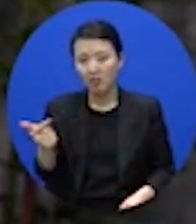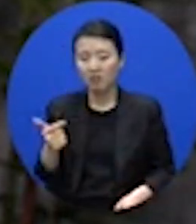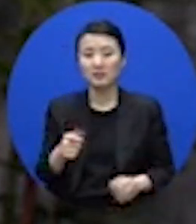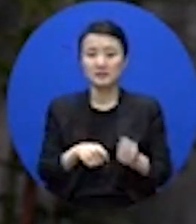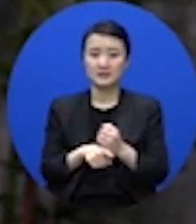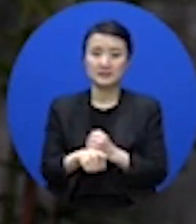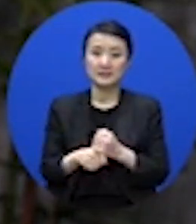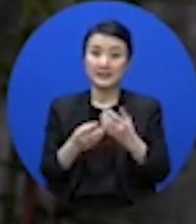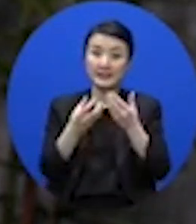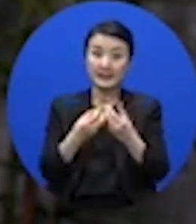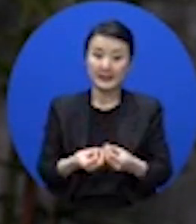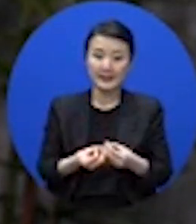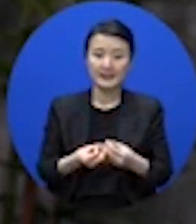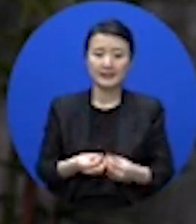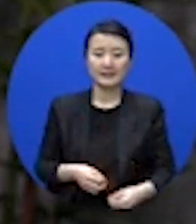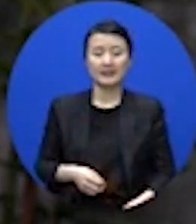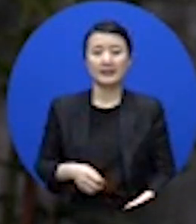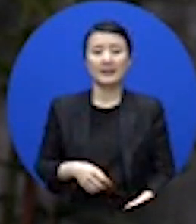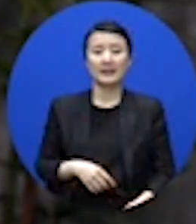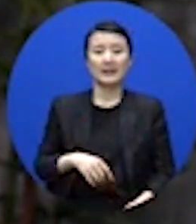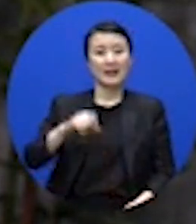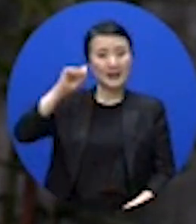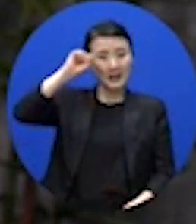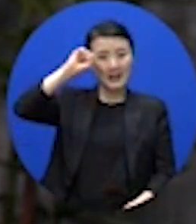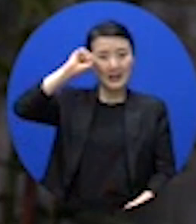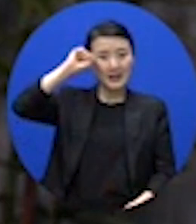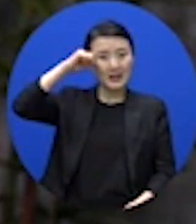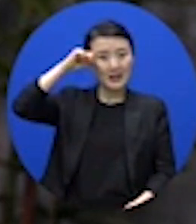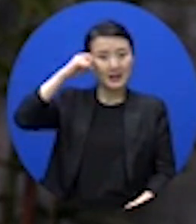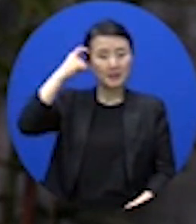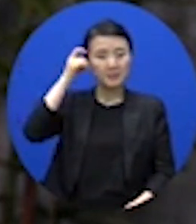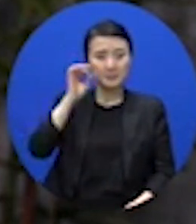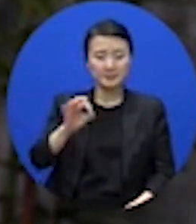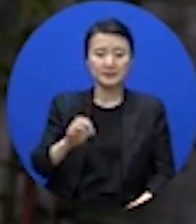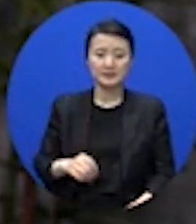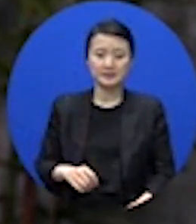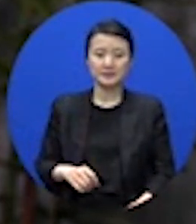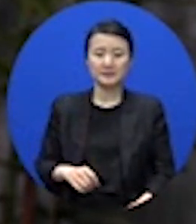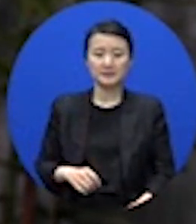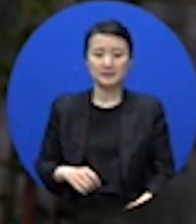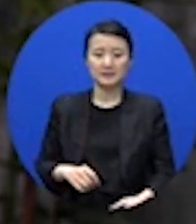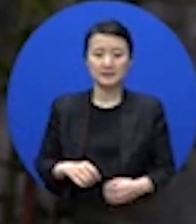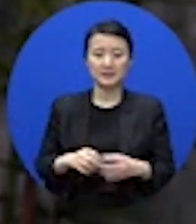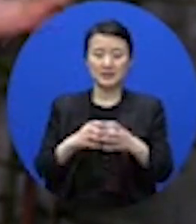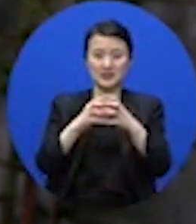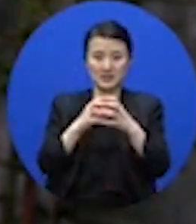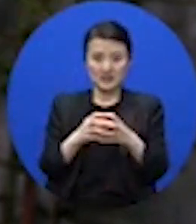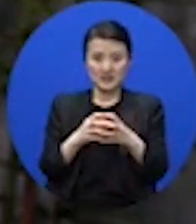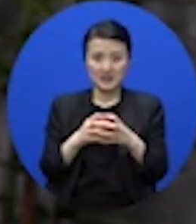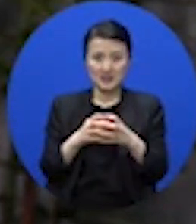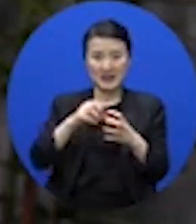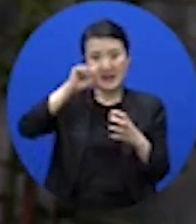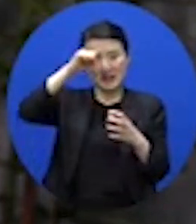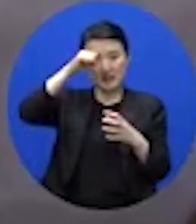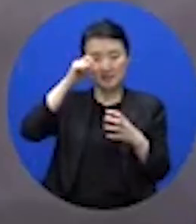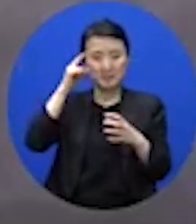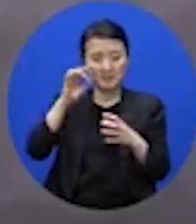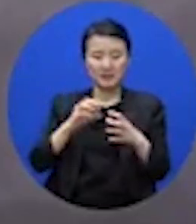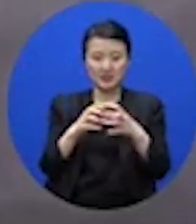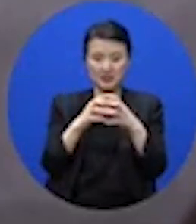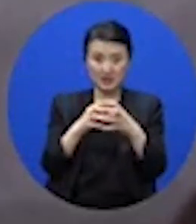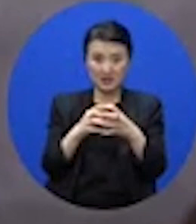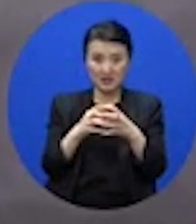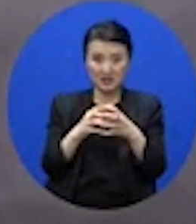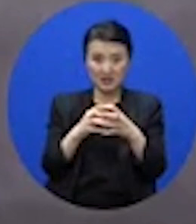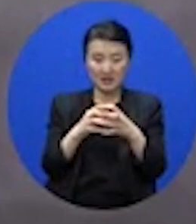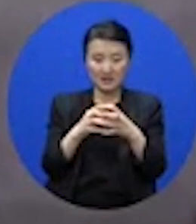뭐냐면, 여러분 양파 아시죠? 네. 네, 까도 까도 안에 계속 나오지 않아요? 이만한 양파를 상상해 봅시다. 계속